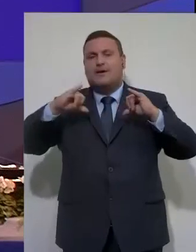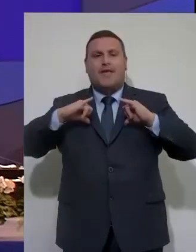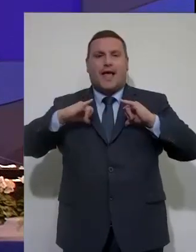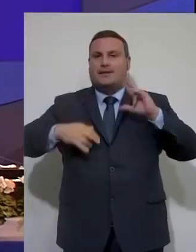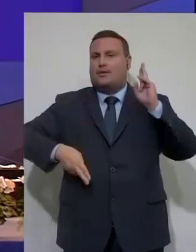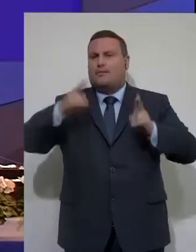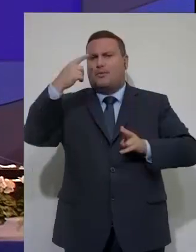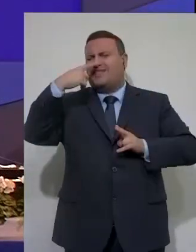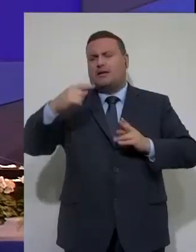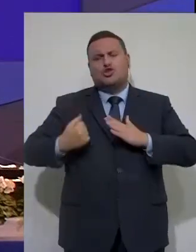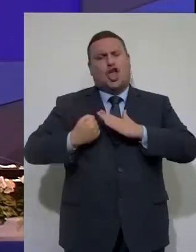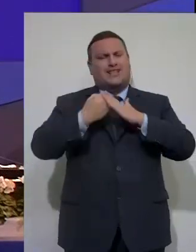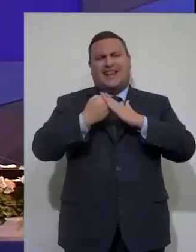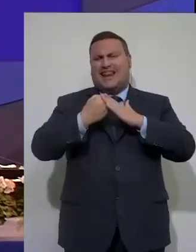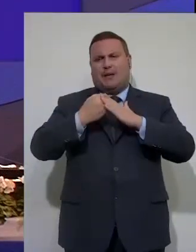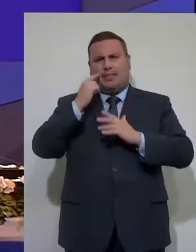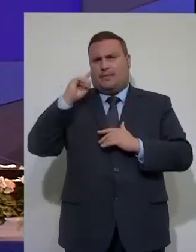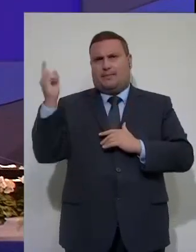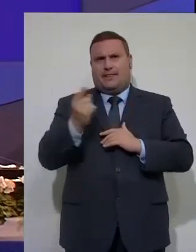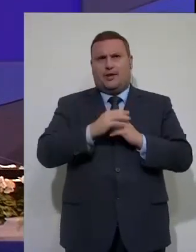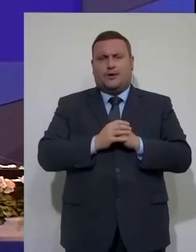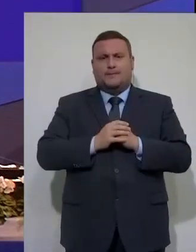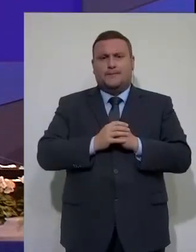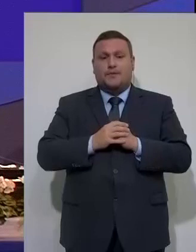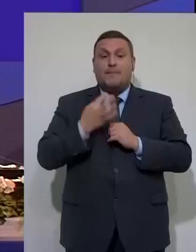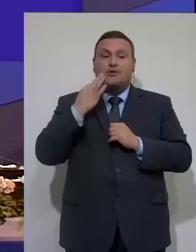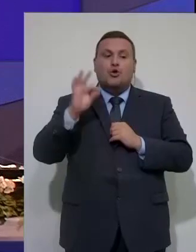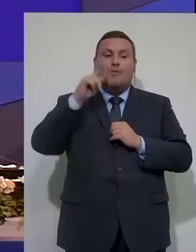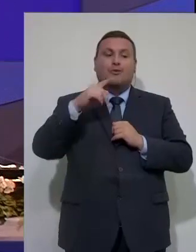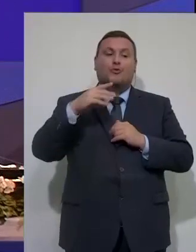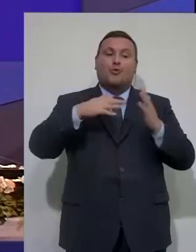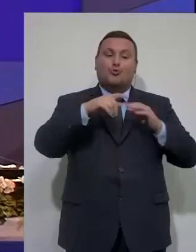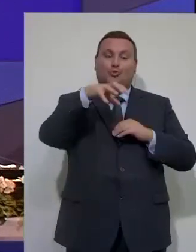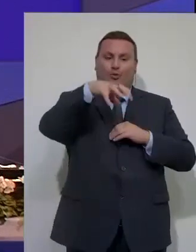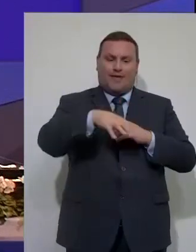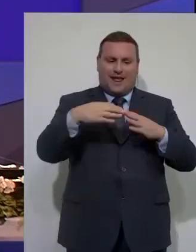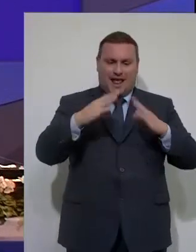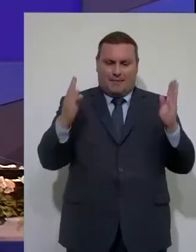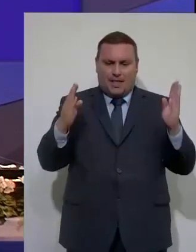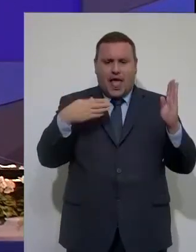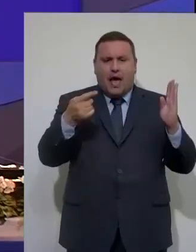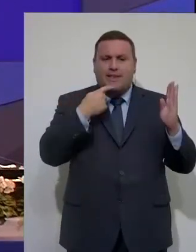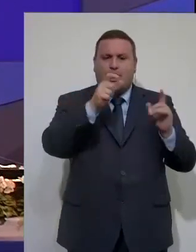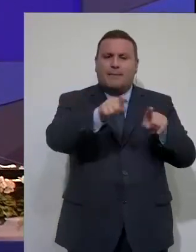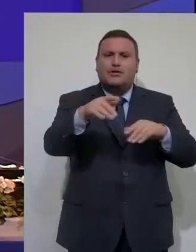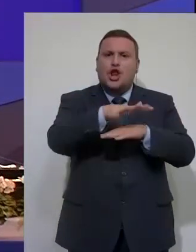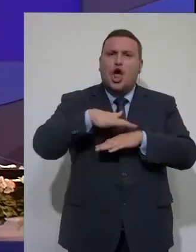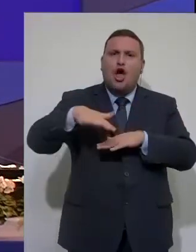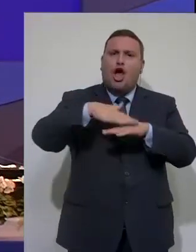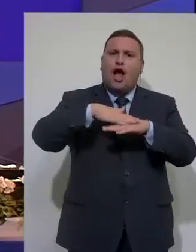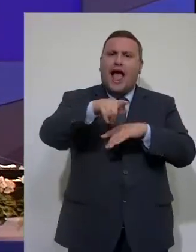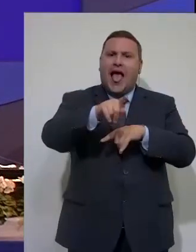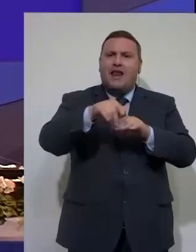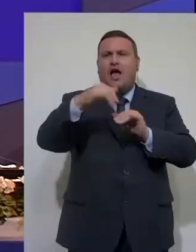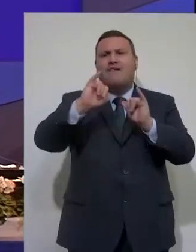che ci sono ad oggi. L'apertura ai locals, cioè le strutture all'aria aperta possono, con i servizi che hanno al loro interno, ristorazione,